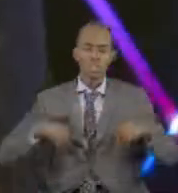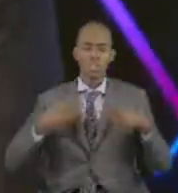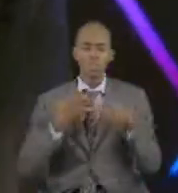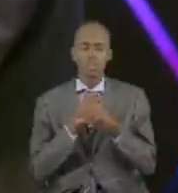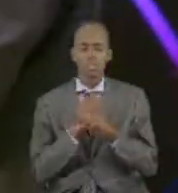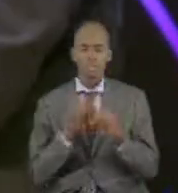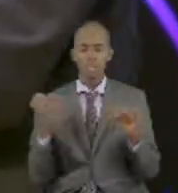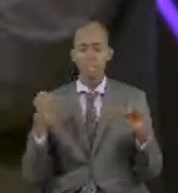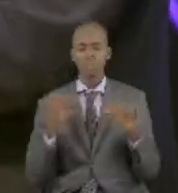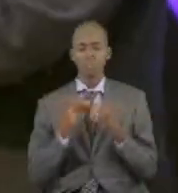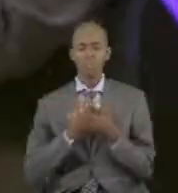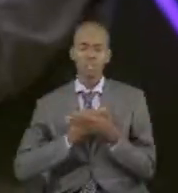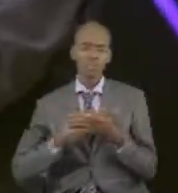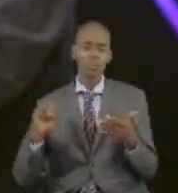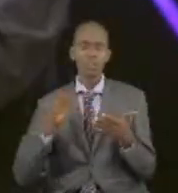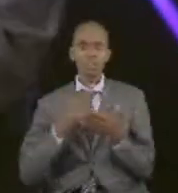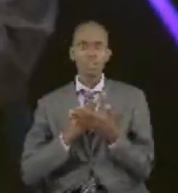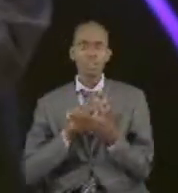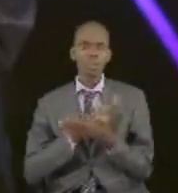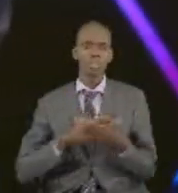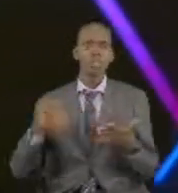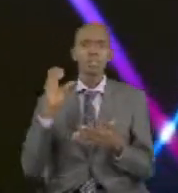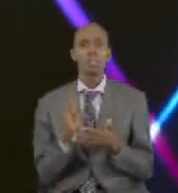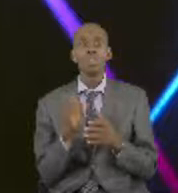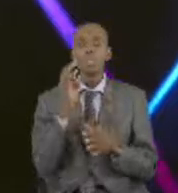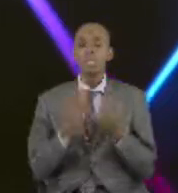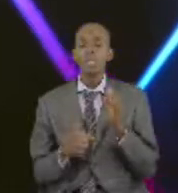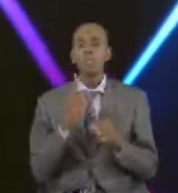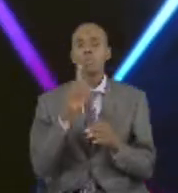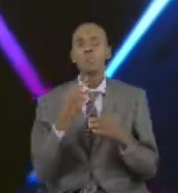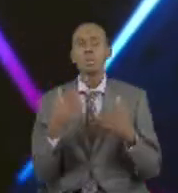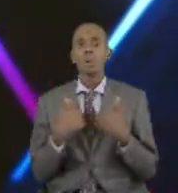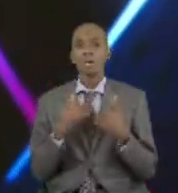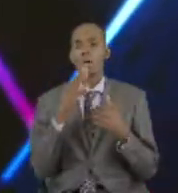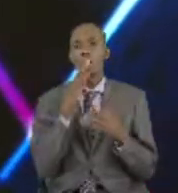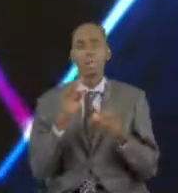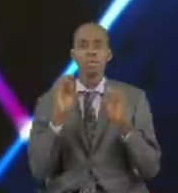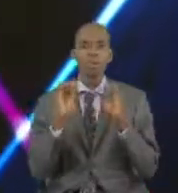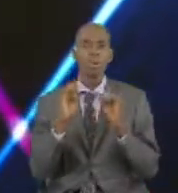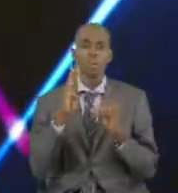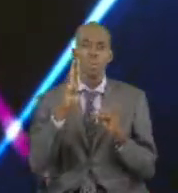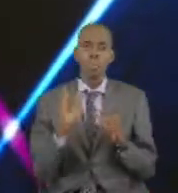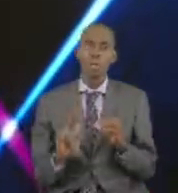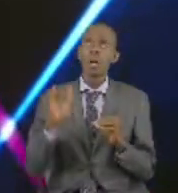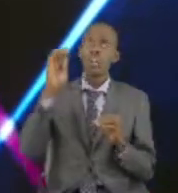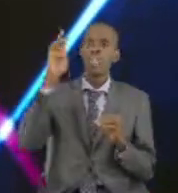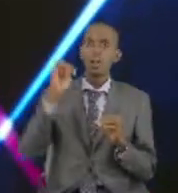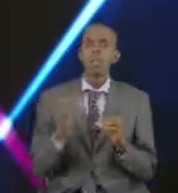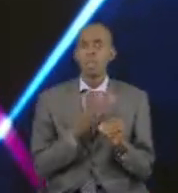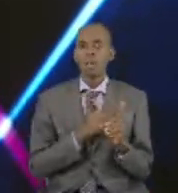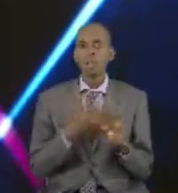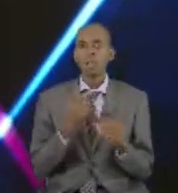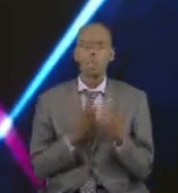sauvé, sanctifié et rendu juste, si vous avez entendu, vous l'avez entendu du moins, et